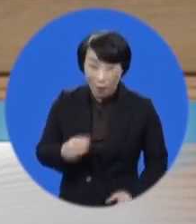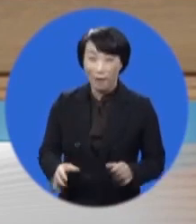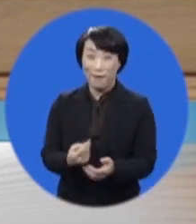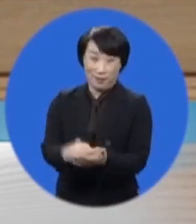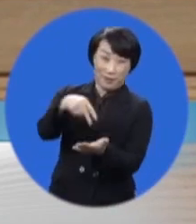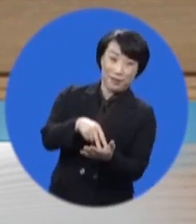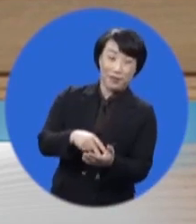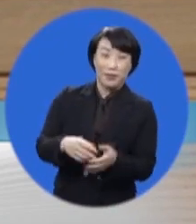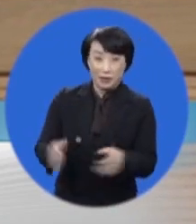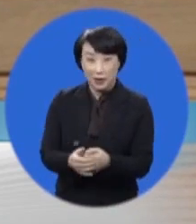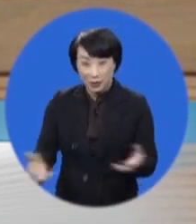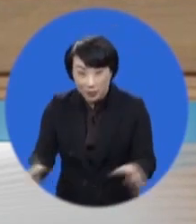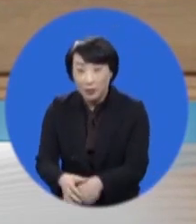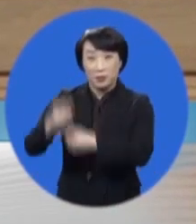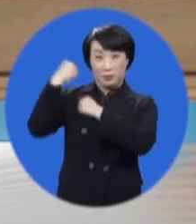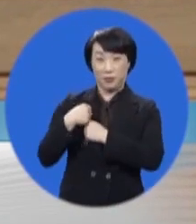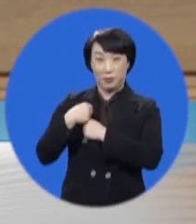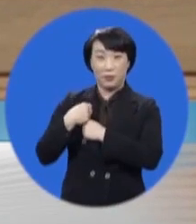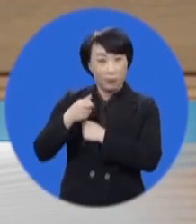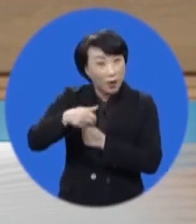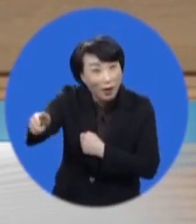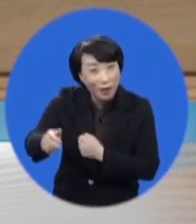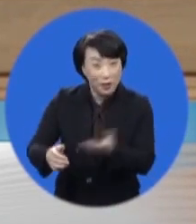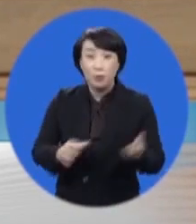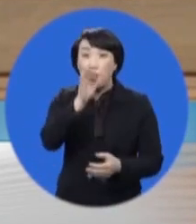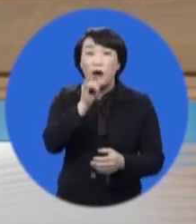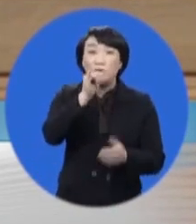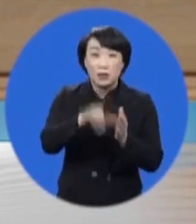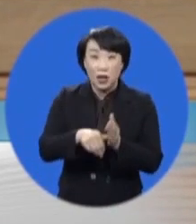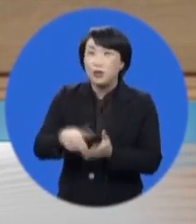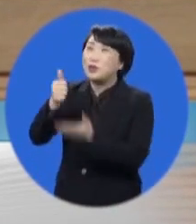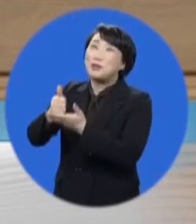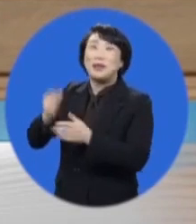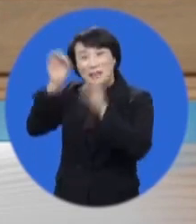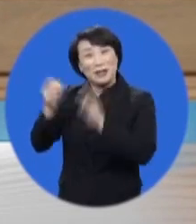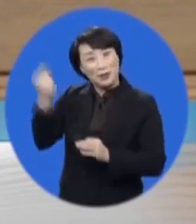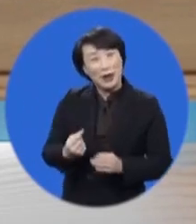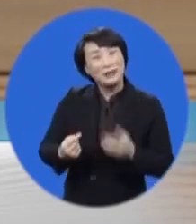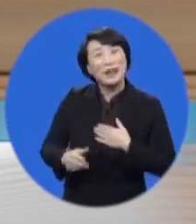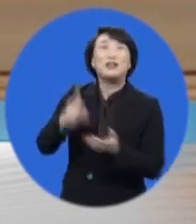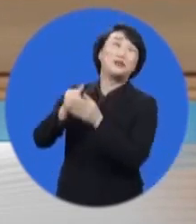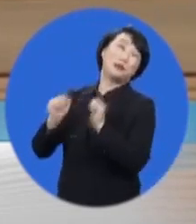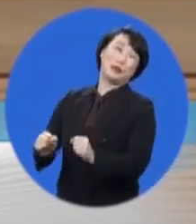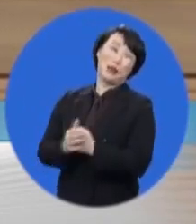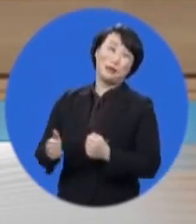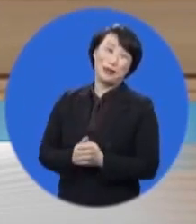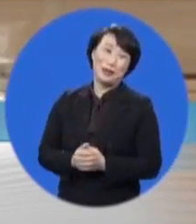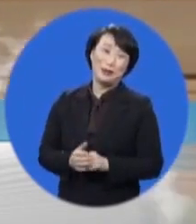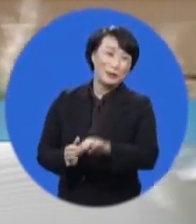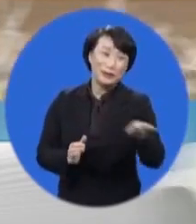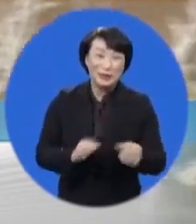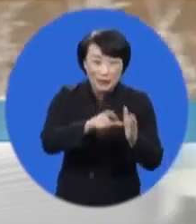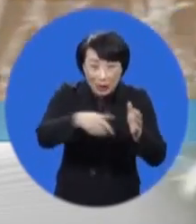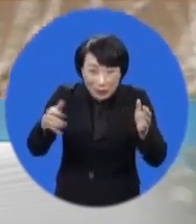자기를 찾아주기를 원하시는 주님이 계시다. 내 주님이 계시다. 예, 우리는 이